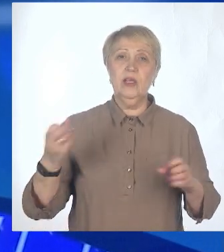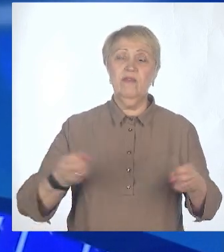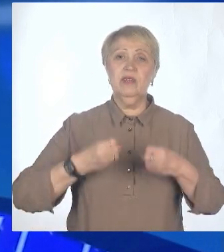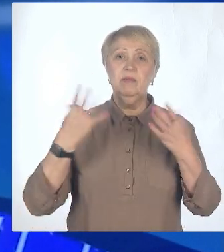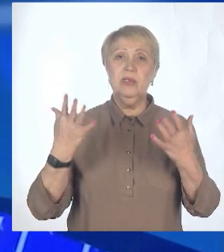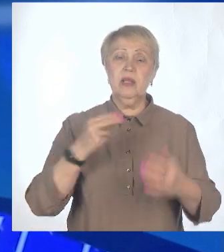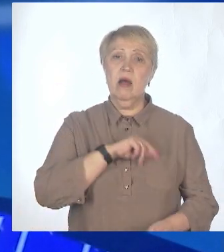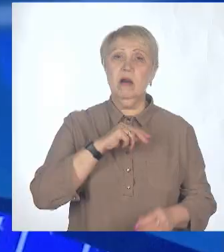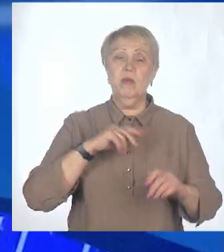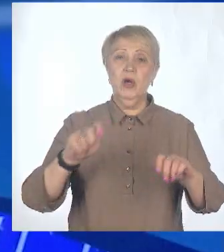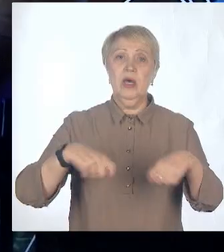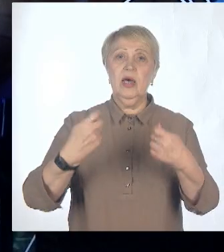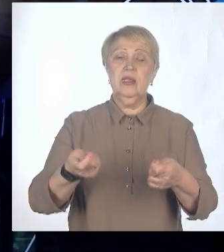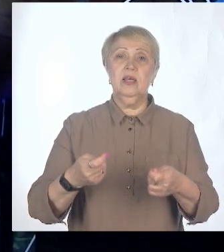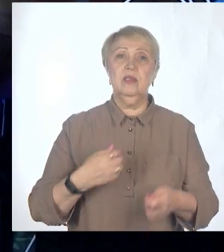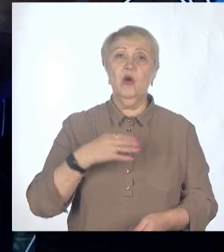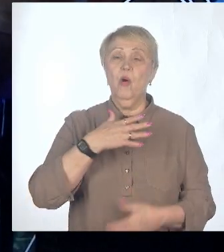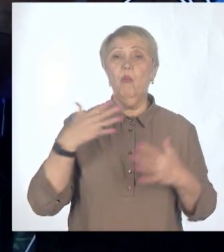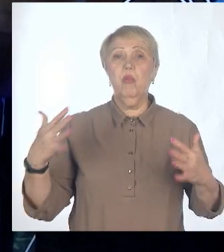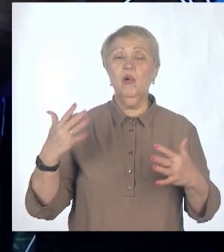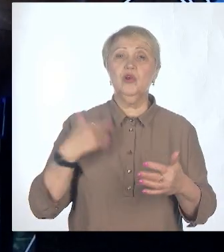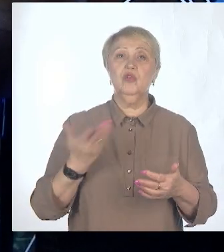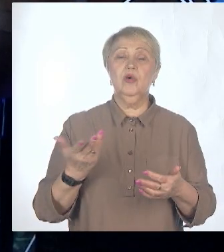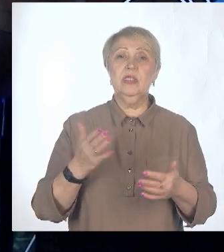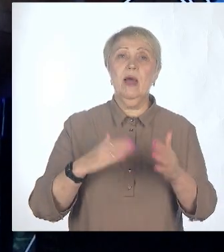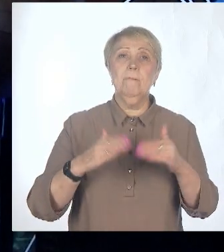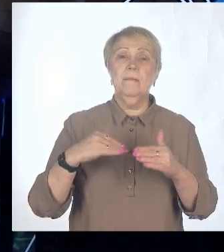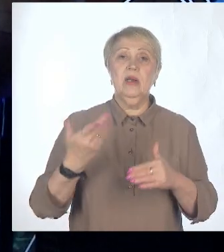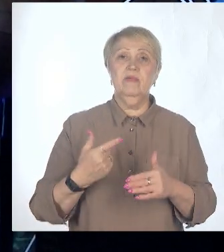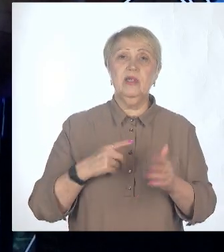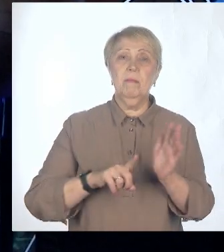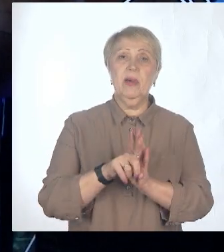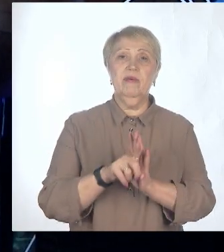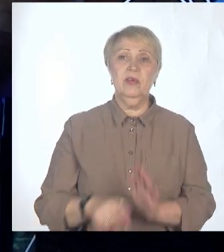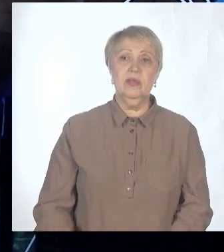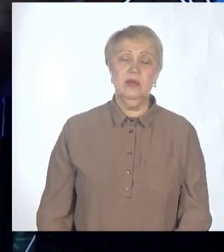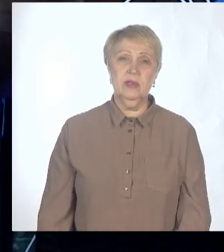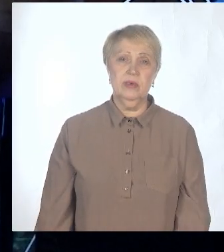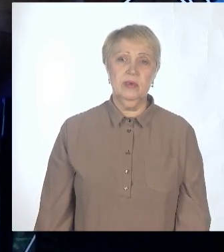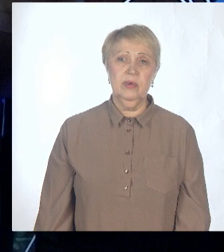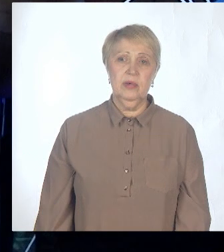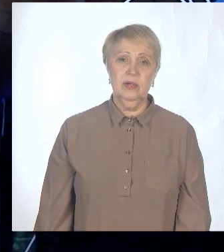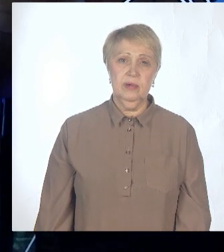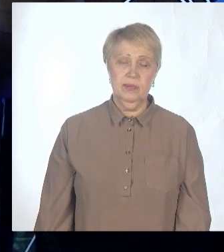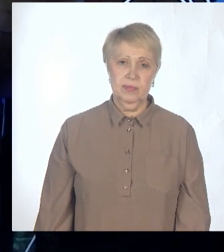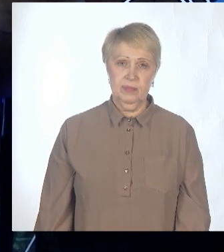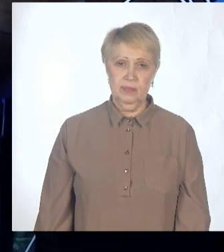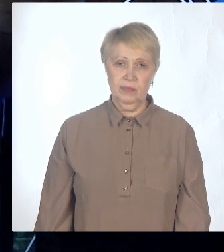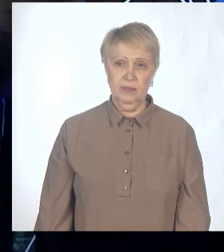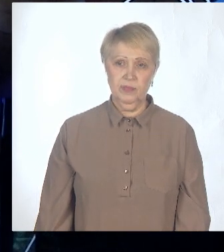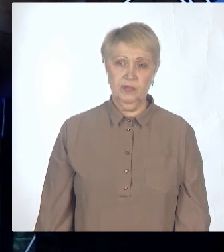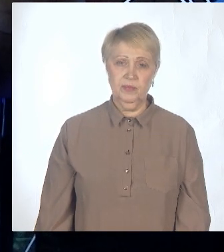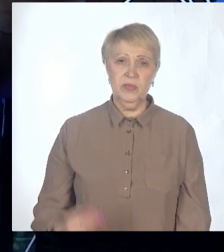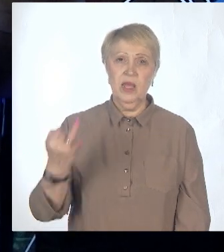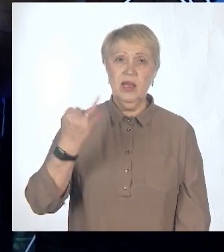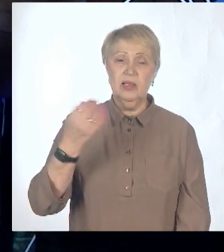стороны работодателей случился, что больше вакансий для этой категории людей появилось? Лучше сказать о том, что интерес работодателей